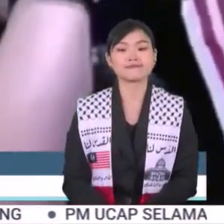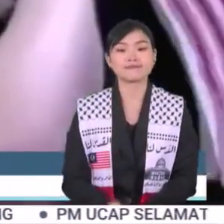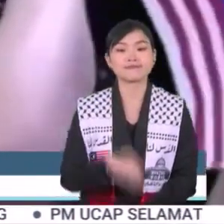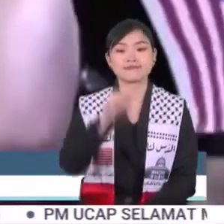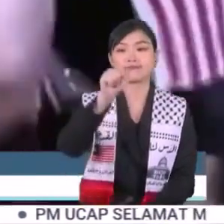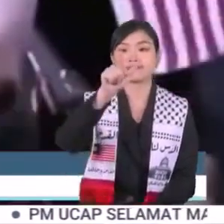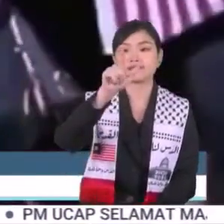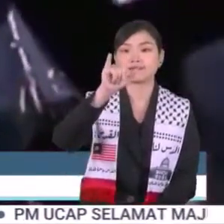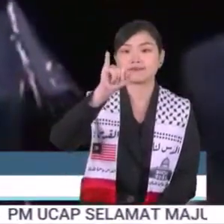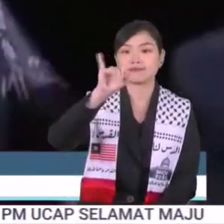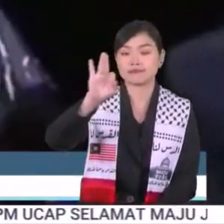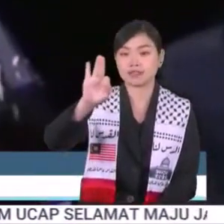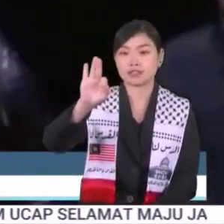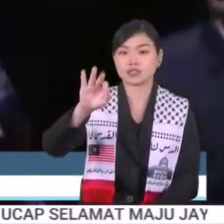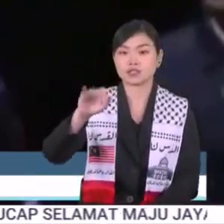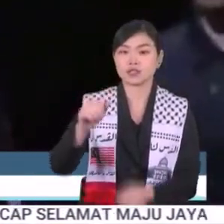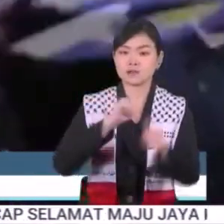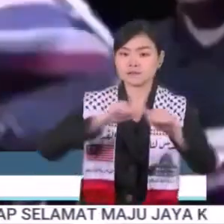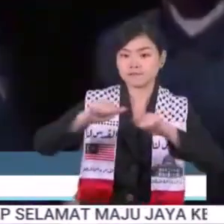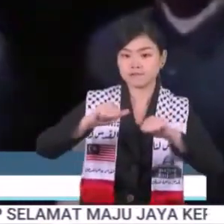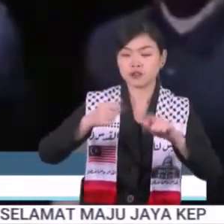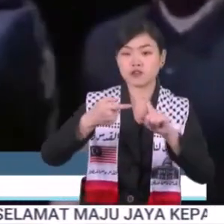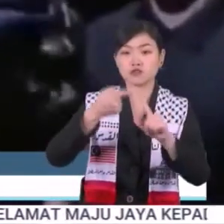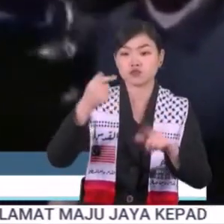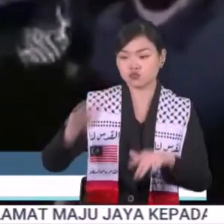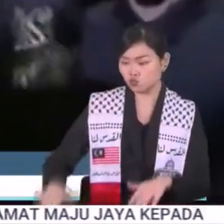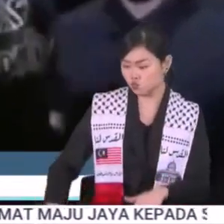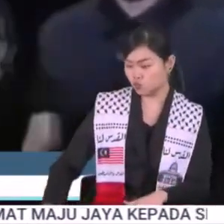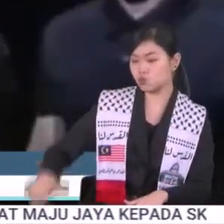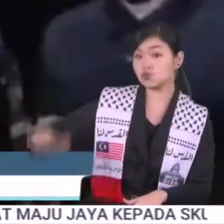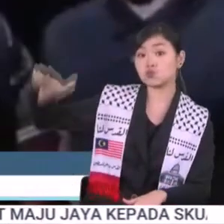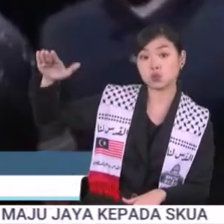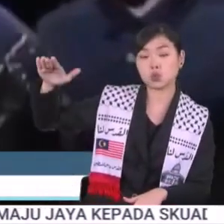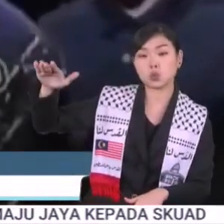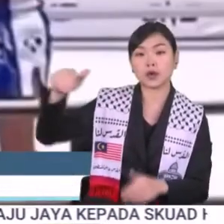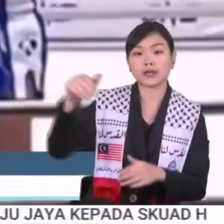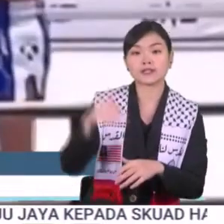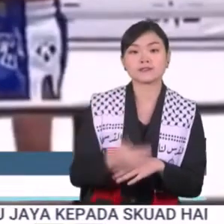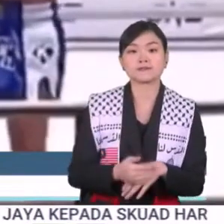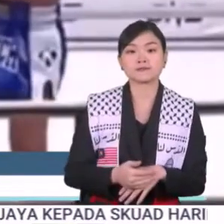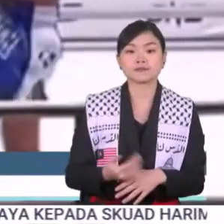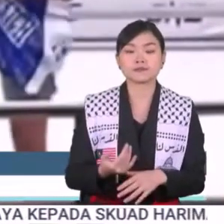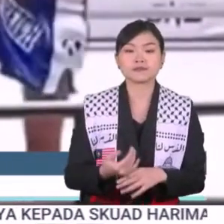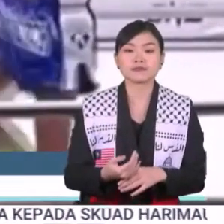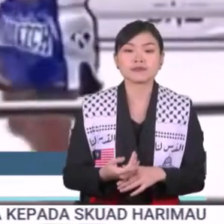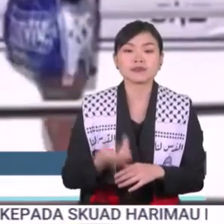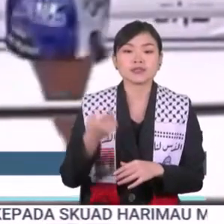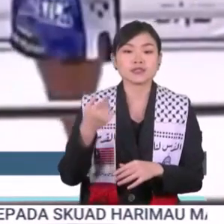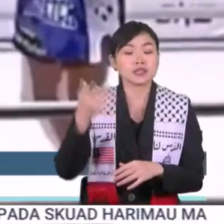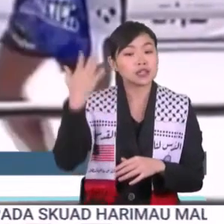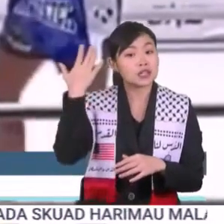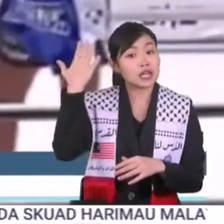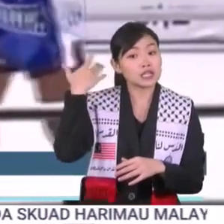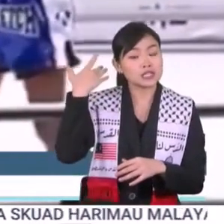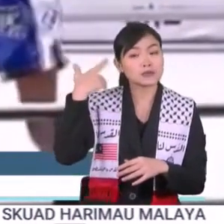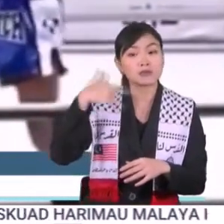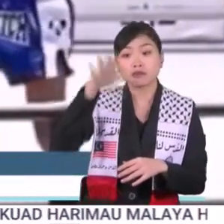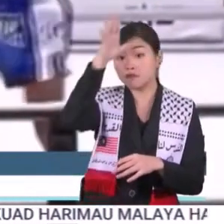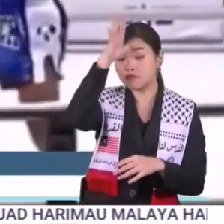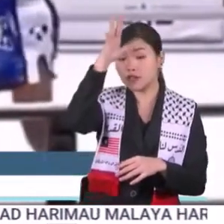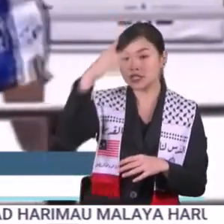Alif yang aktif dalam sukan tersebut sejak kecil merupakan anak kepada legenda tinju negara rakib Ahmad yang juga bekas pemenang